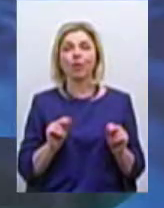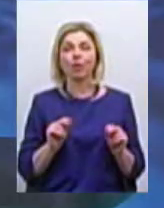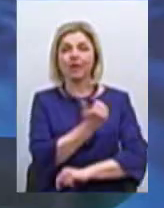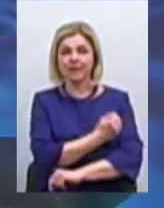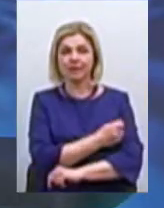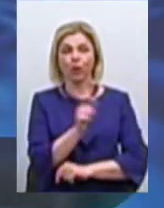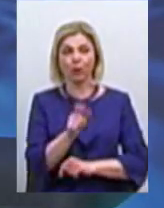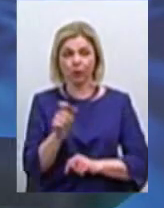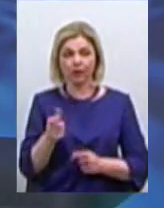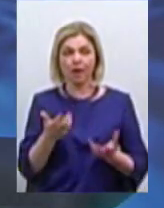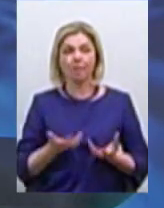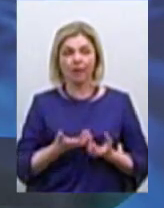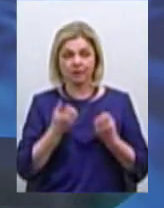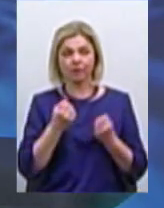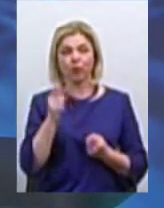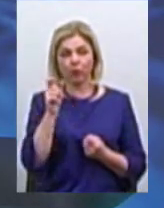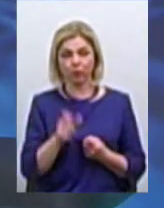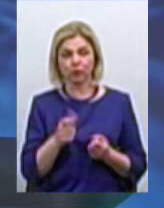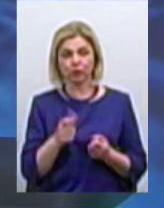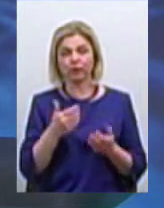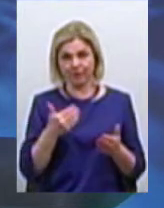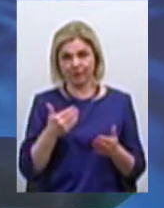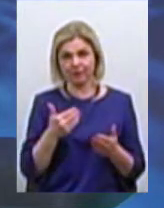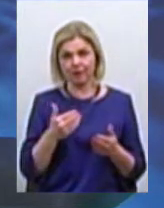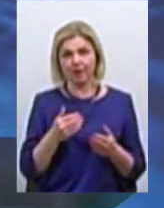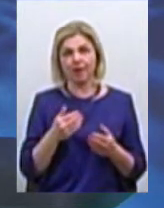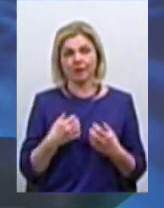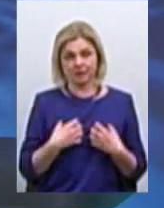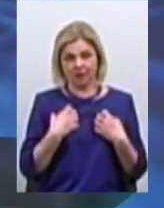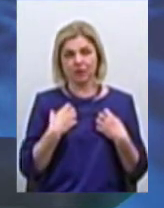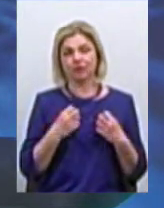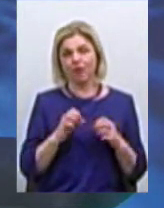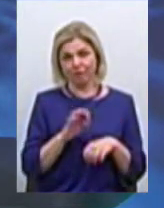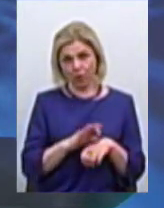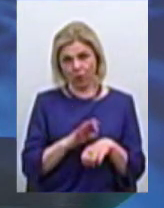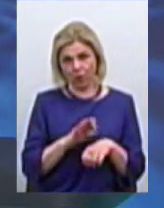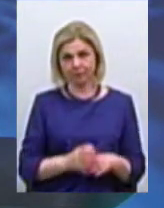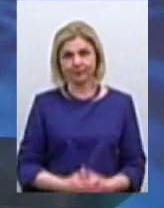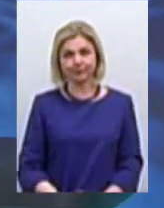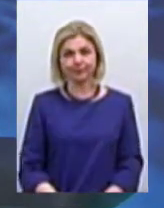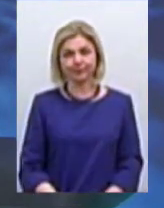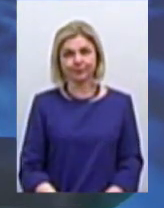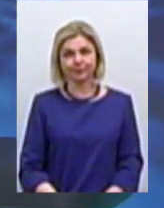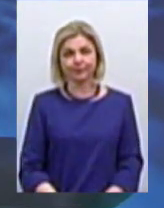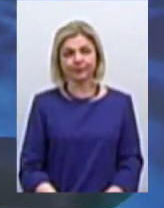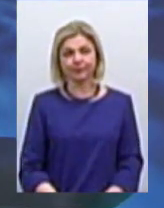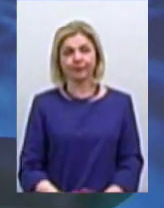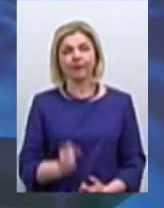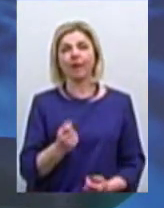вона рятує людину від цієї страшної хвороби. І давайте повернемось